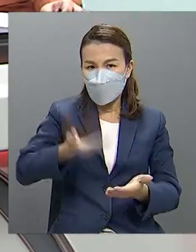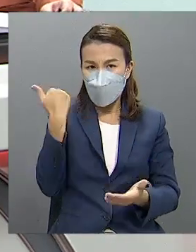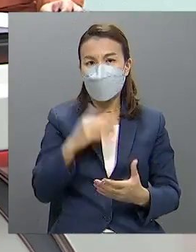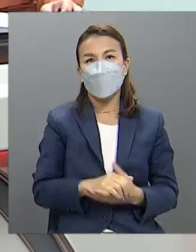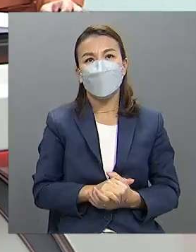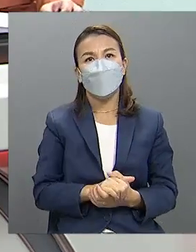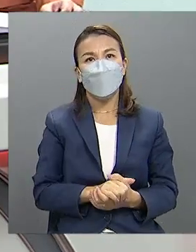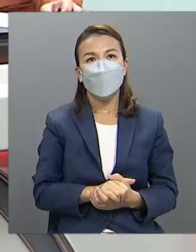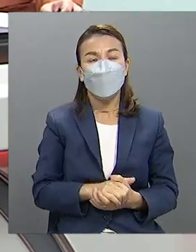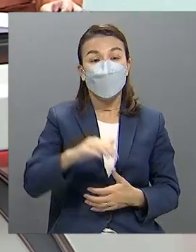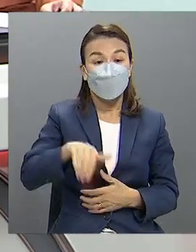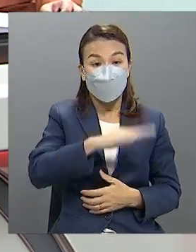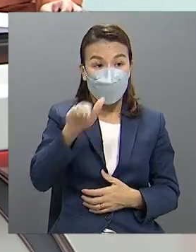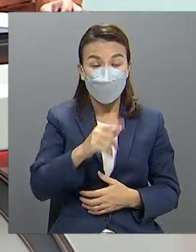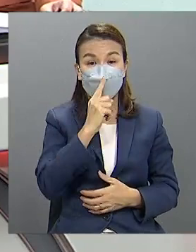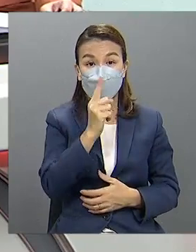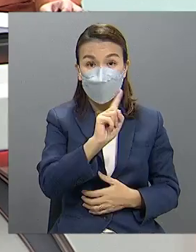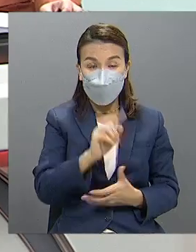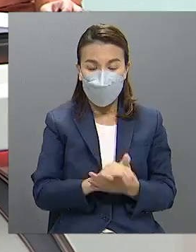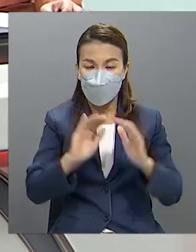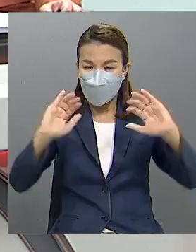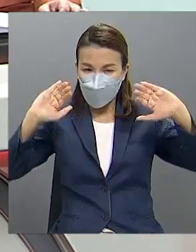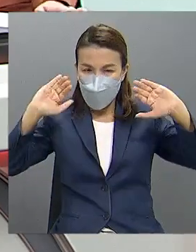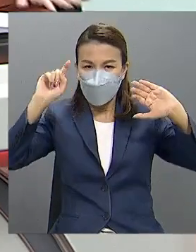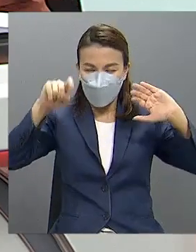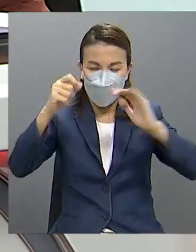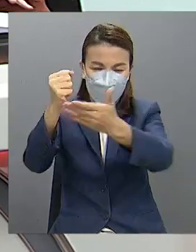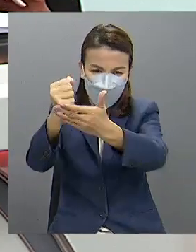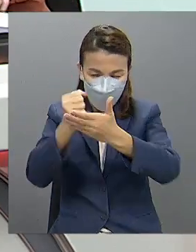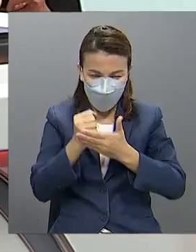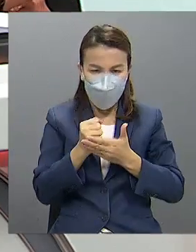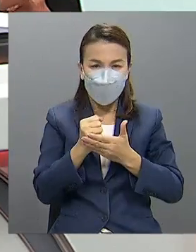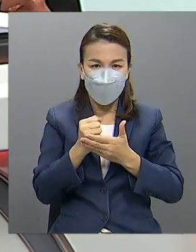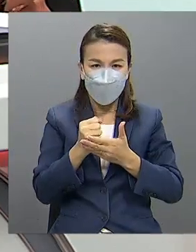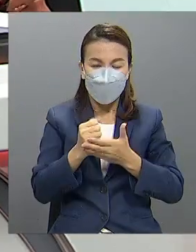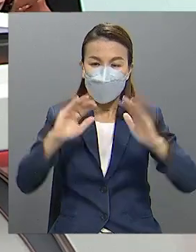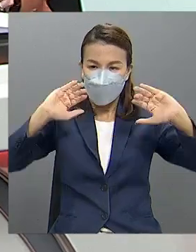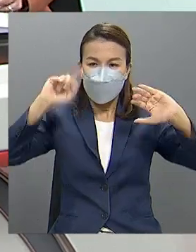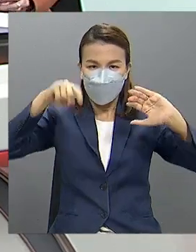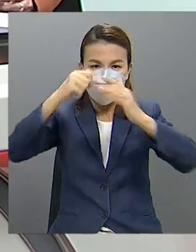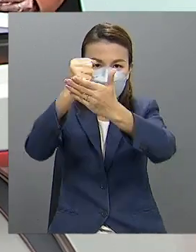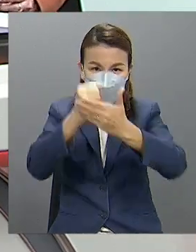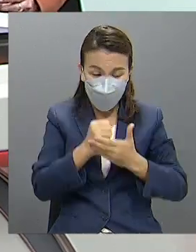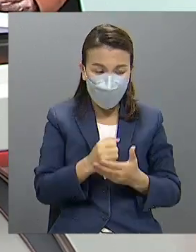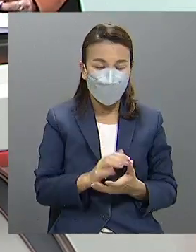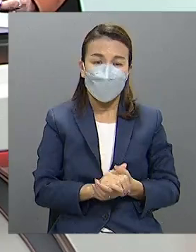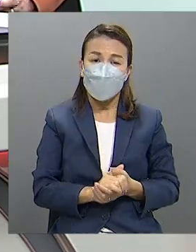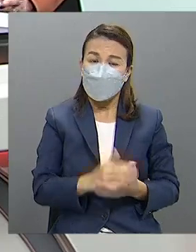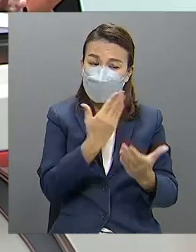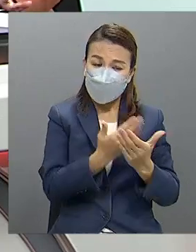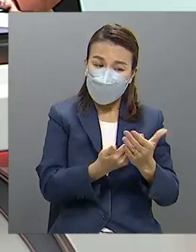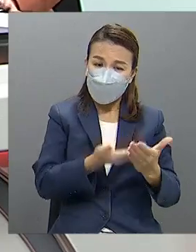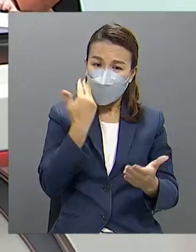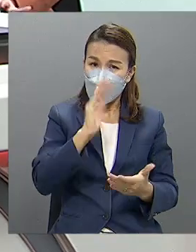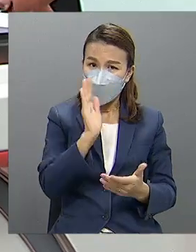ท้อนมานะคะว่าหน่วยงานภาครัฐเองก็ควรจะให้ความช่วยเหลือในช่วงแรกๆก่อนโดยเฉพาะการดูแลเรื่องของราคาก็มีผู้ปกครองบางคนค่ะไปพบว่